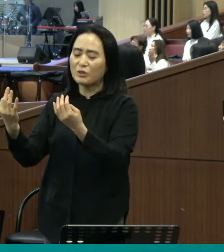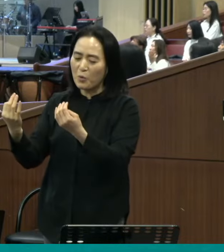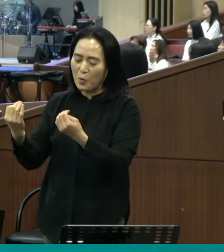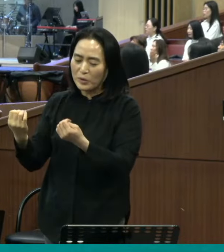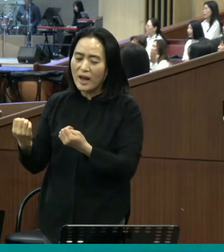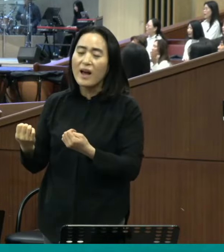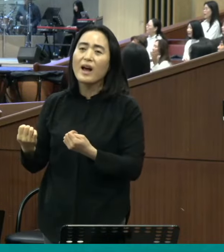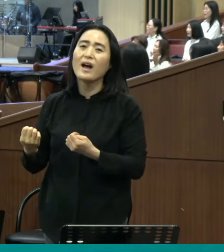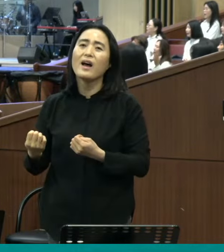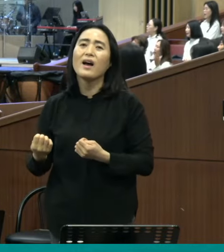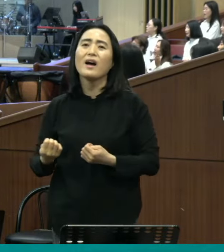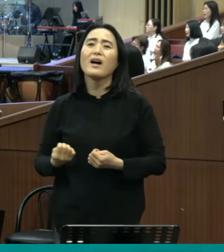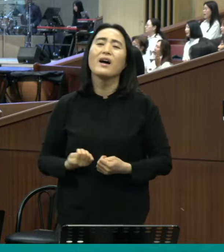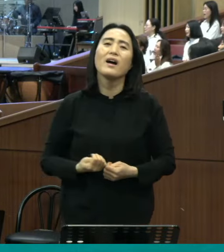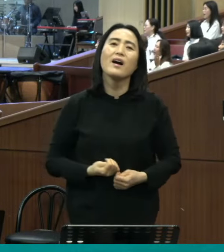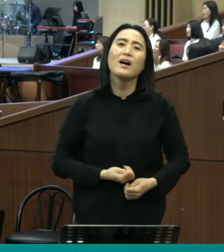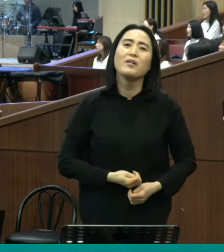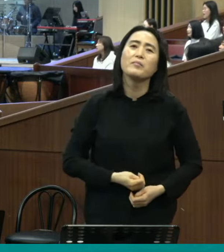많으시도다.